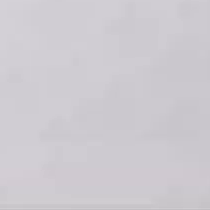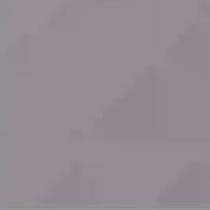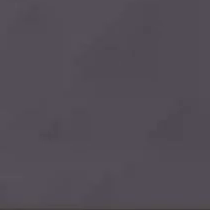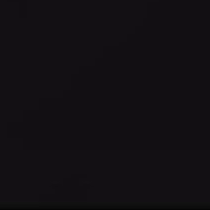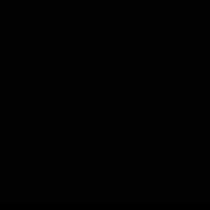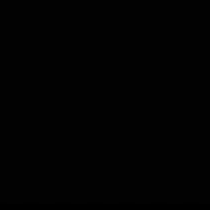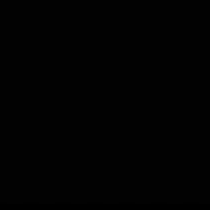Hi Ho